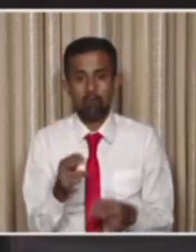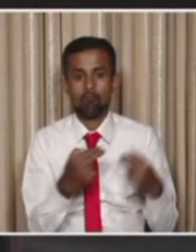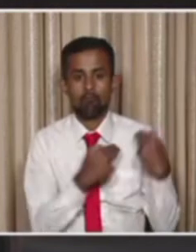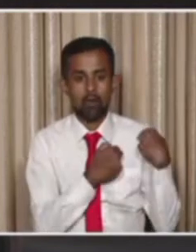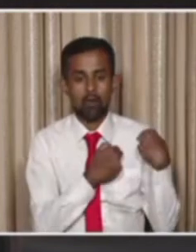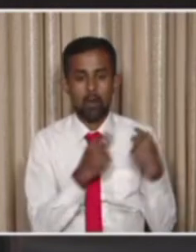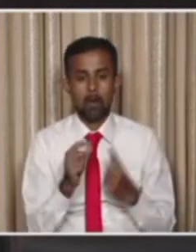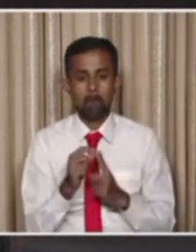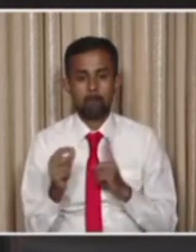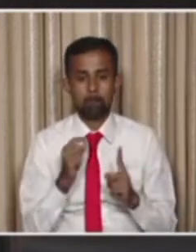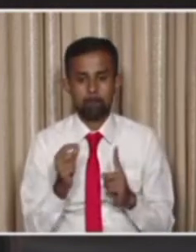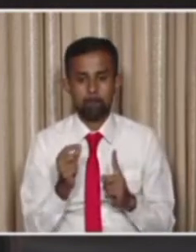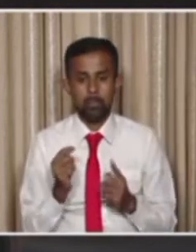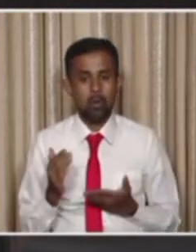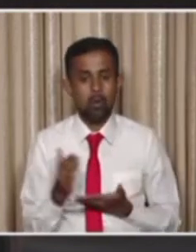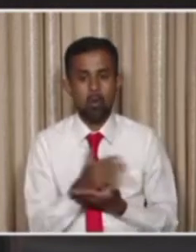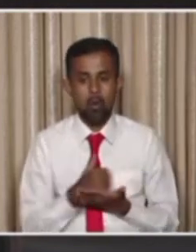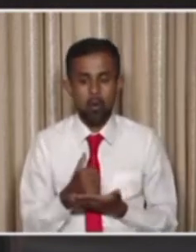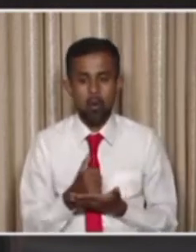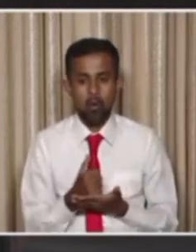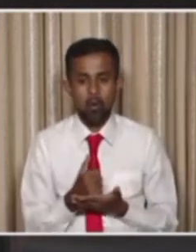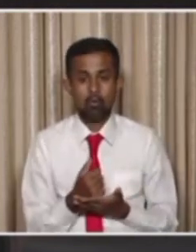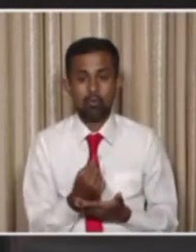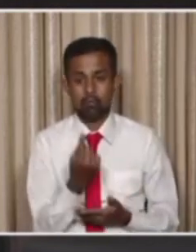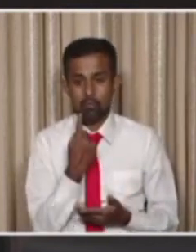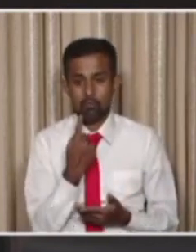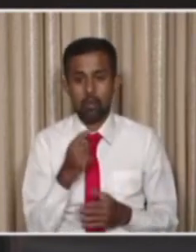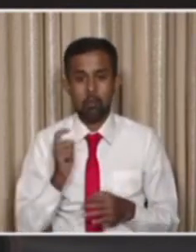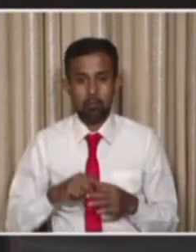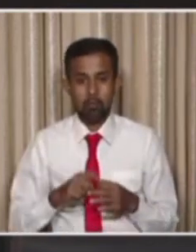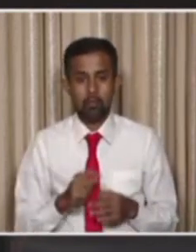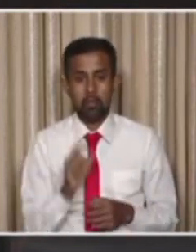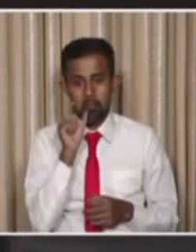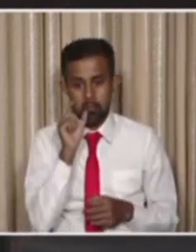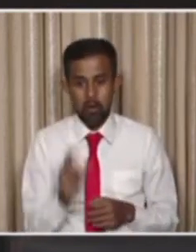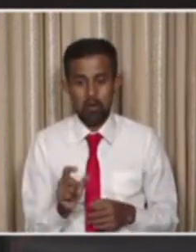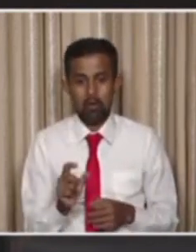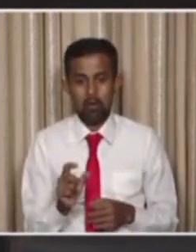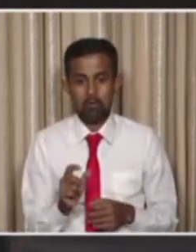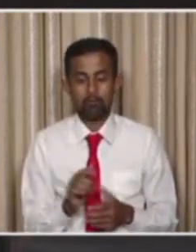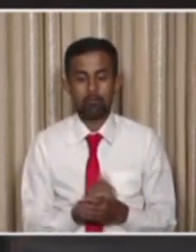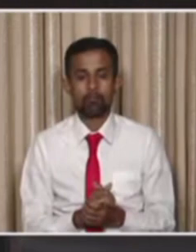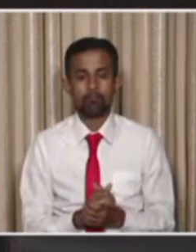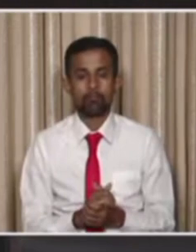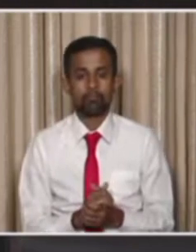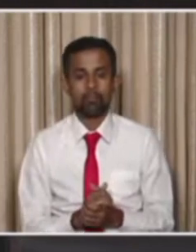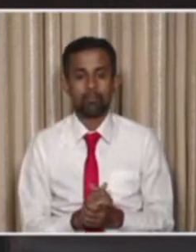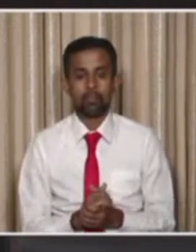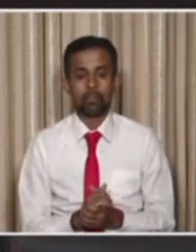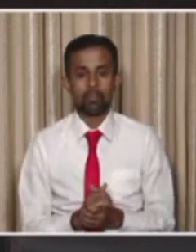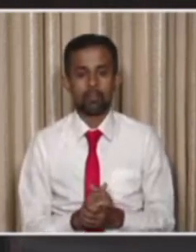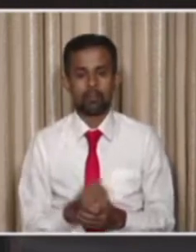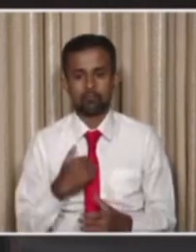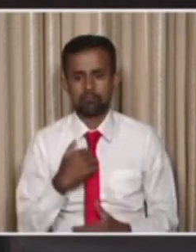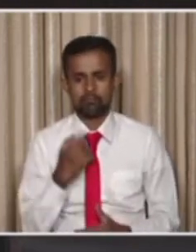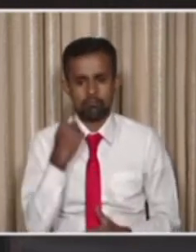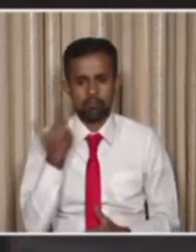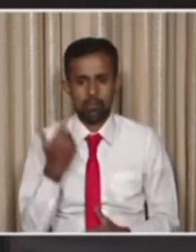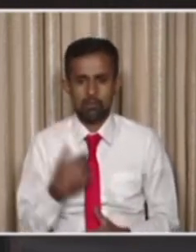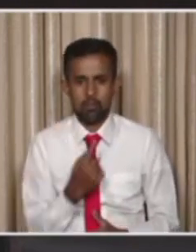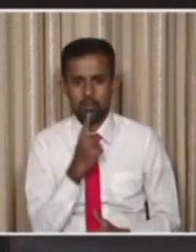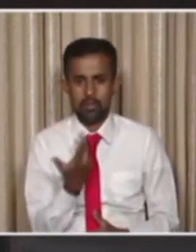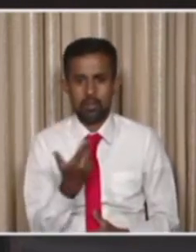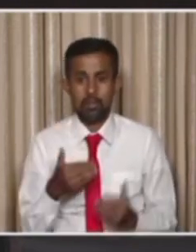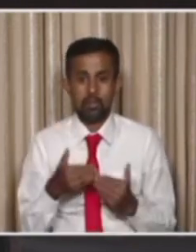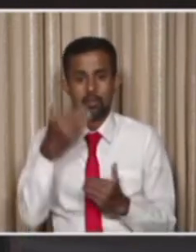මේ පාර්ලිමේන්තුවේ සියලු දෙනා ගැන සලකනවා වගේම මේ ප්‍රශ්නේදී බලන්න. ඒ වගේම මම දන්නේ නැහැ මම කියන්නේ